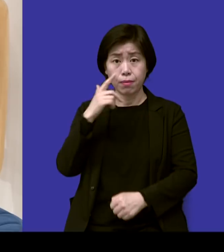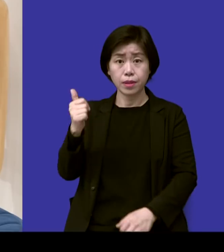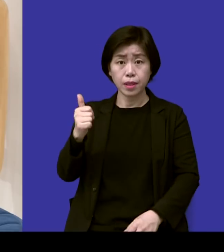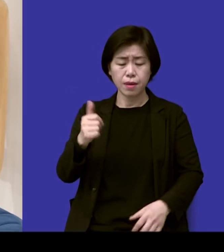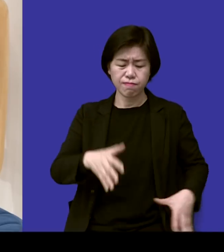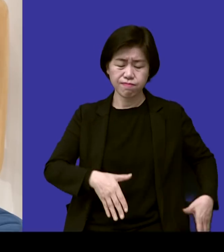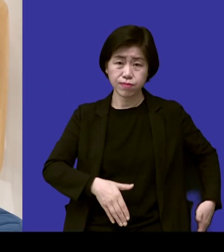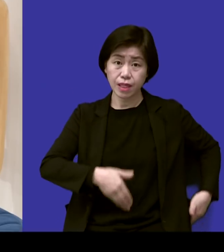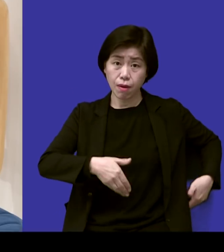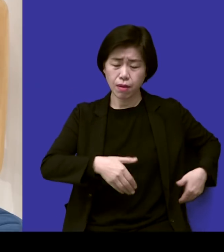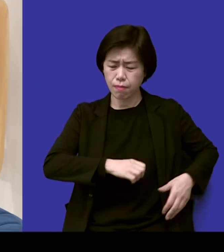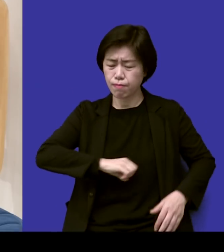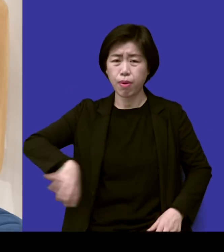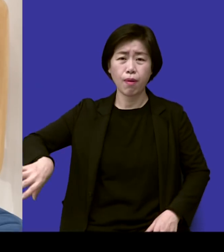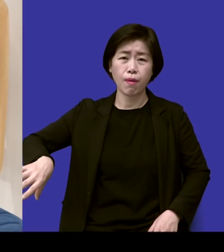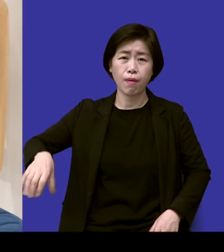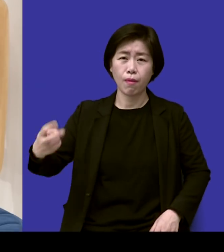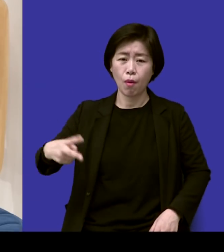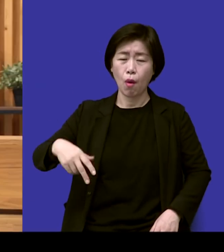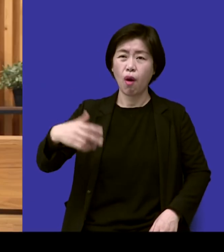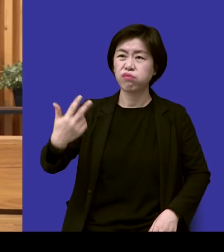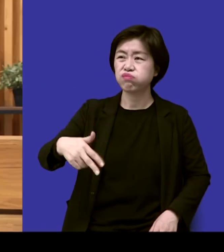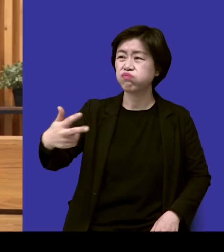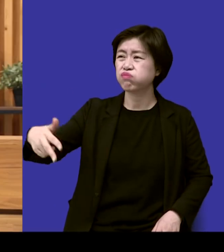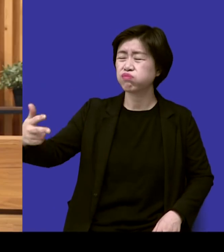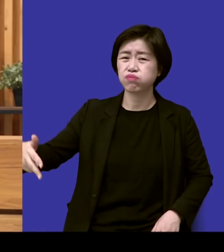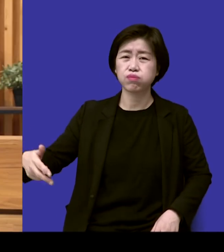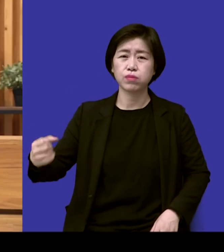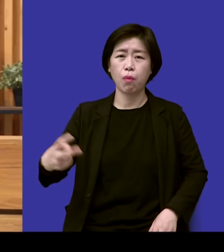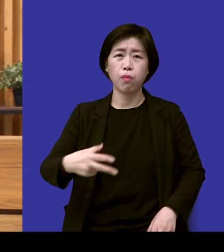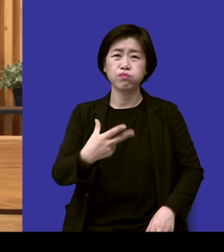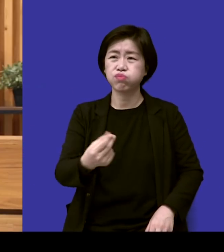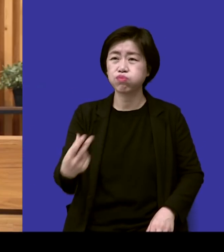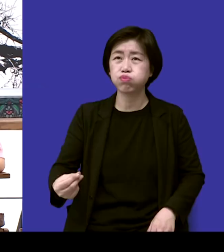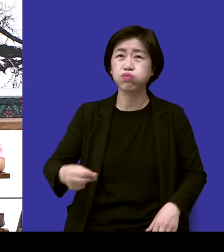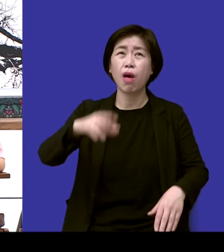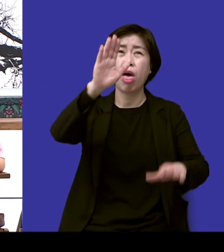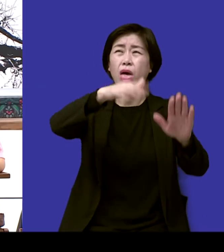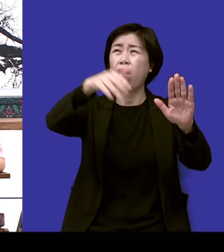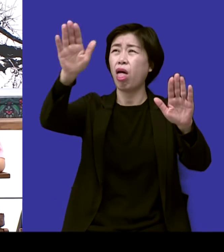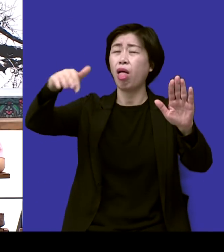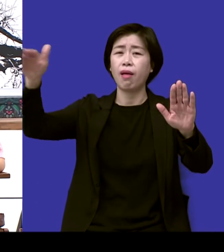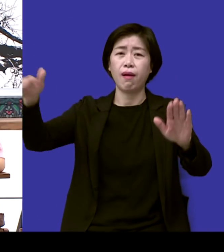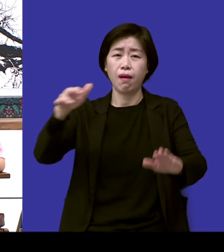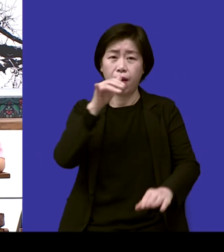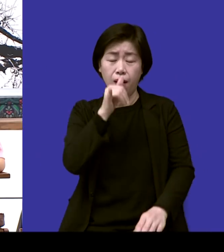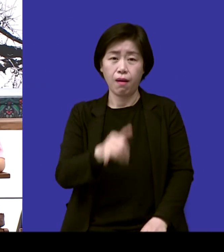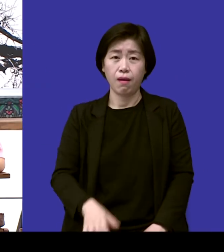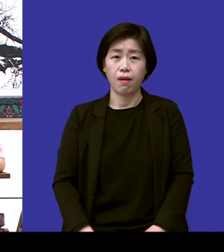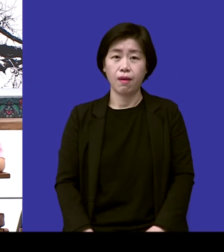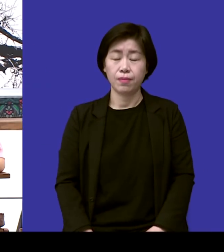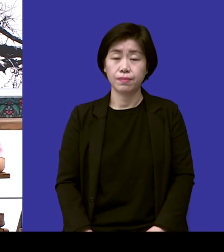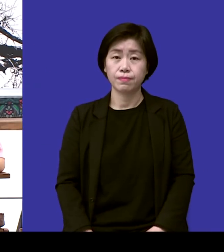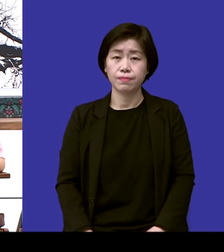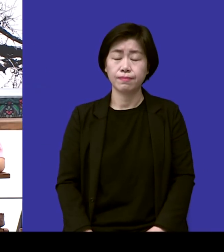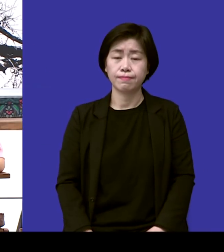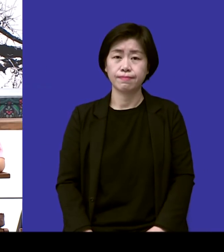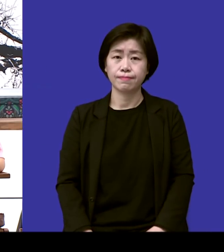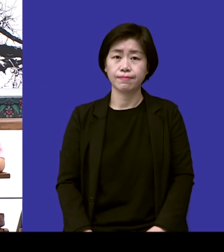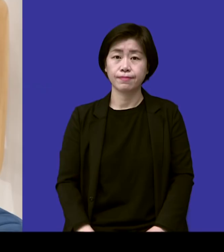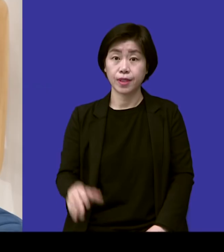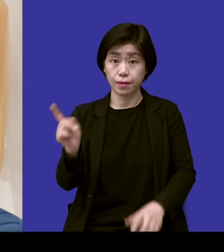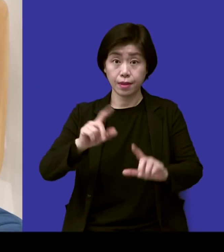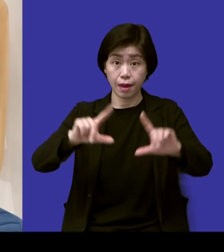때도 있고 정말 벽에다가 우리 그러면 이거 칠하고 예. 칠할 때도 묻히고, 있다 하잖아요. 그런 적도 있었고 심지어